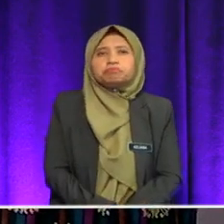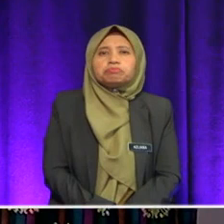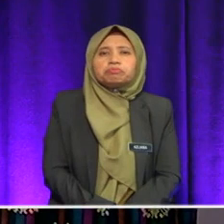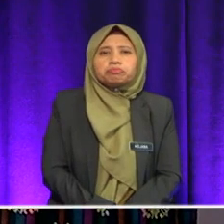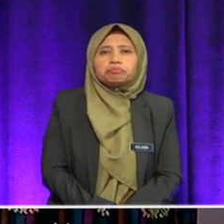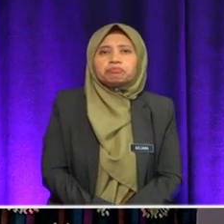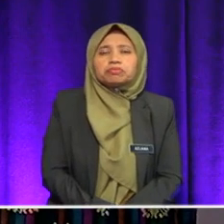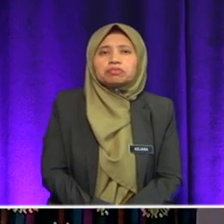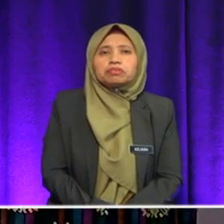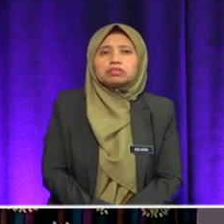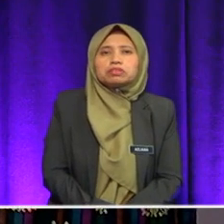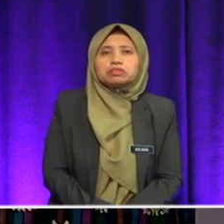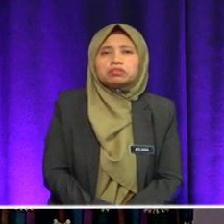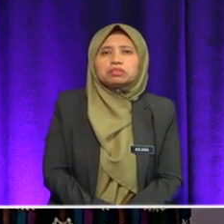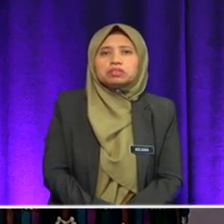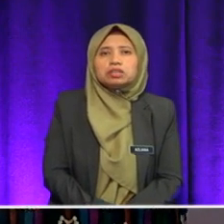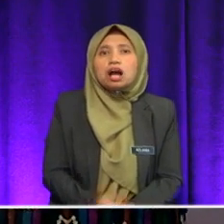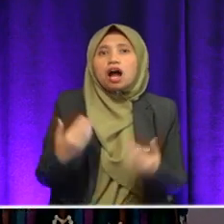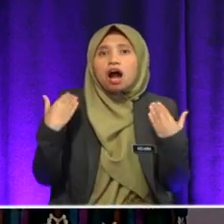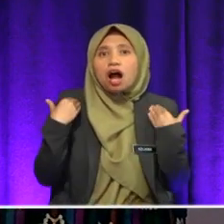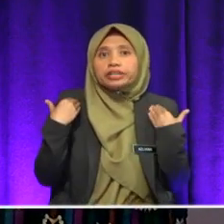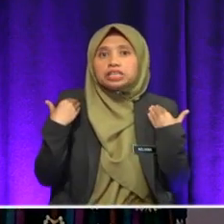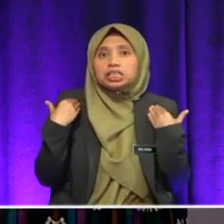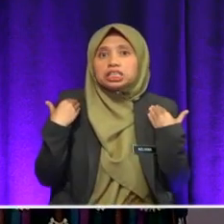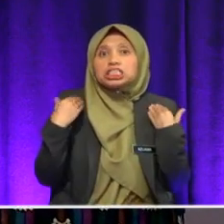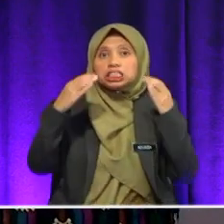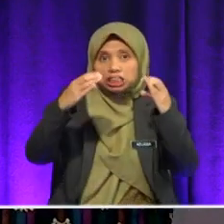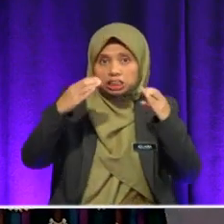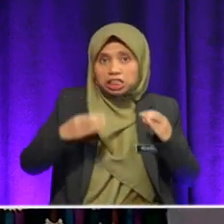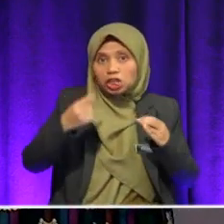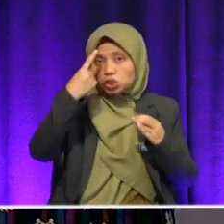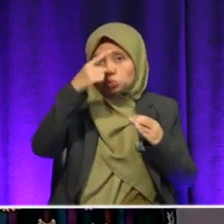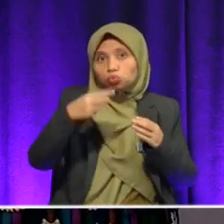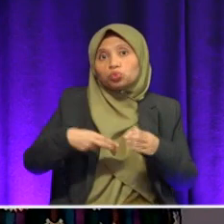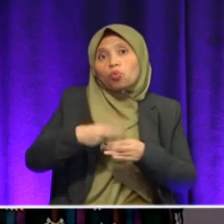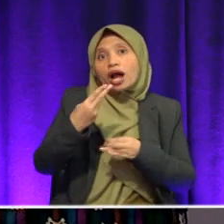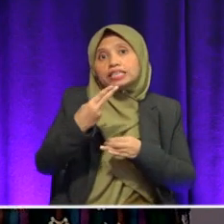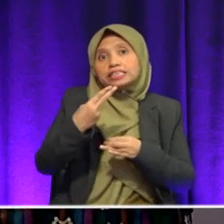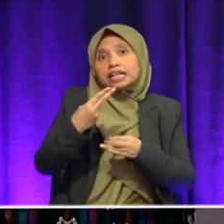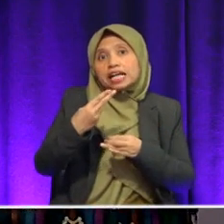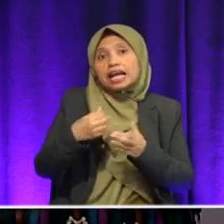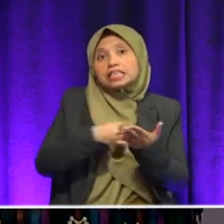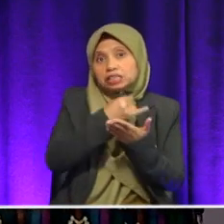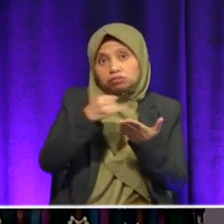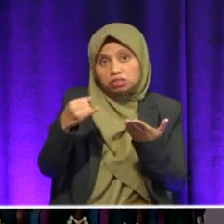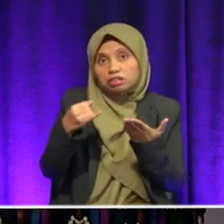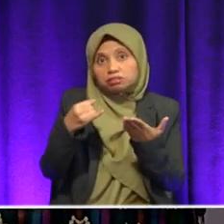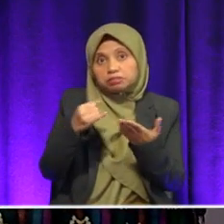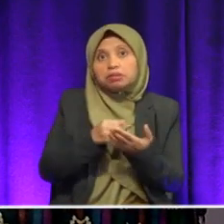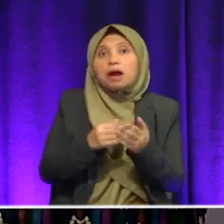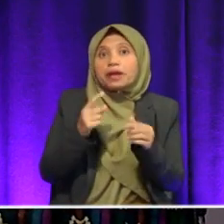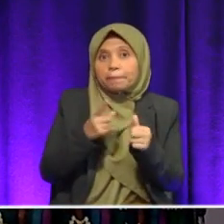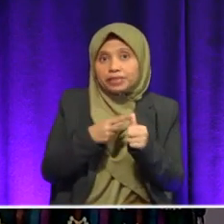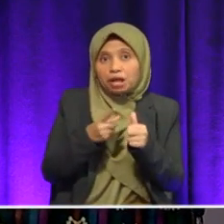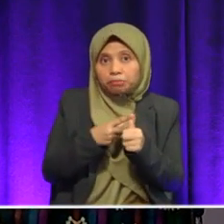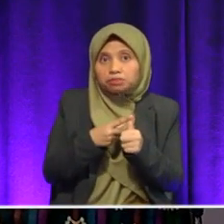seterusnya oke Ada beberapa teknik dalam hasil keilustrasi pakaian jadi teknik